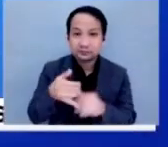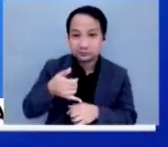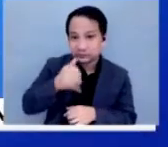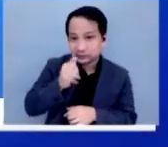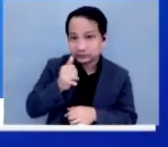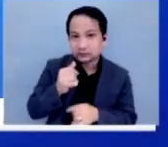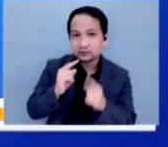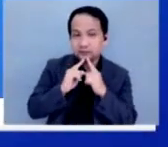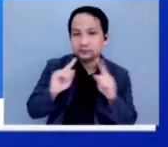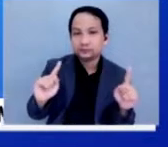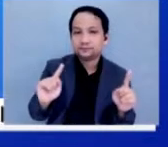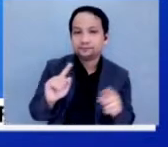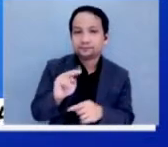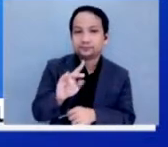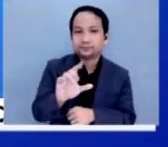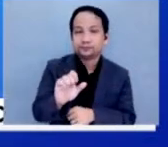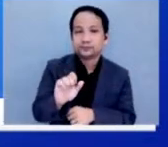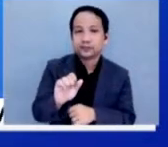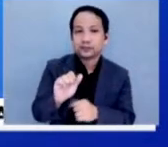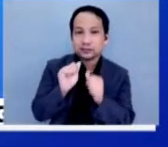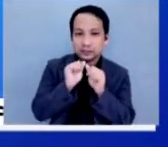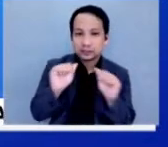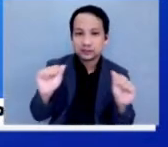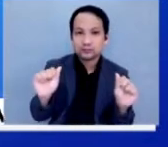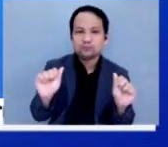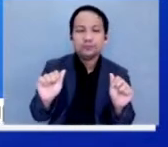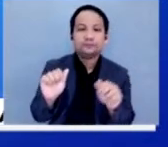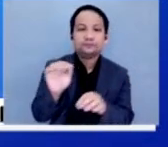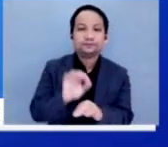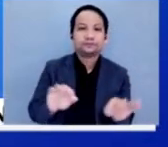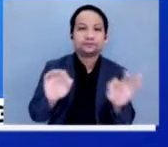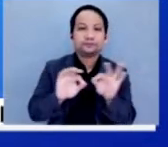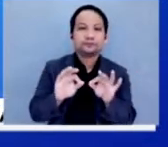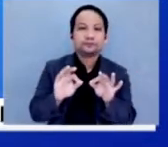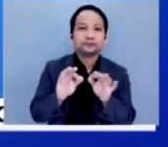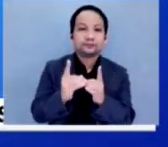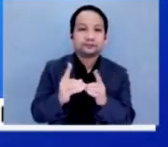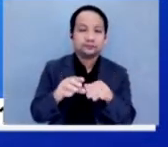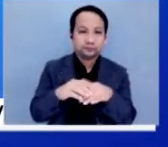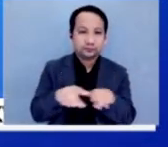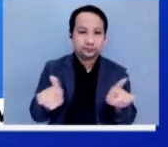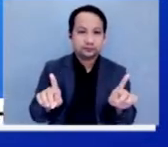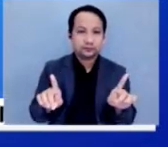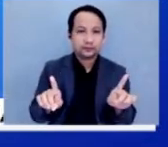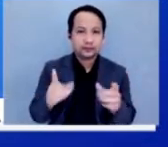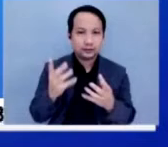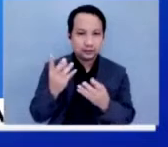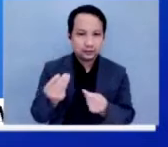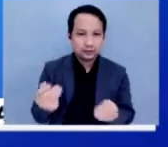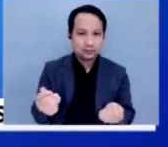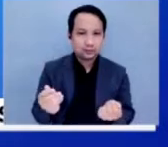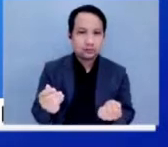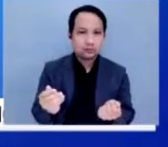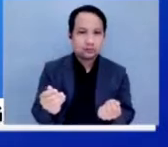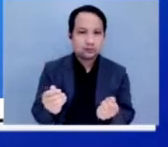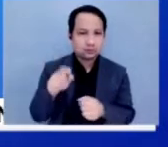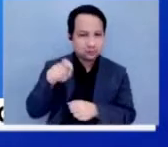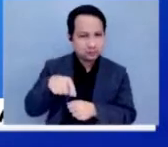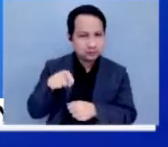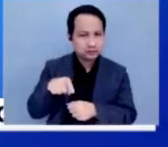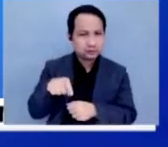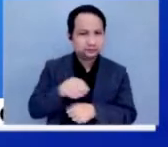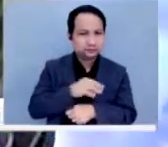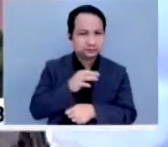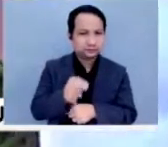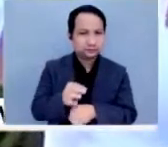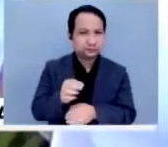of nullity of marriage ay pagpapawalang bisa ng kasal dahil sa kawalan ng mga essential o formal requirements